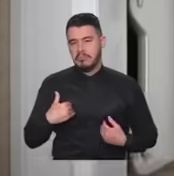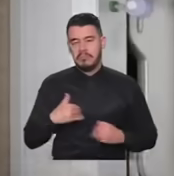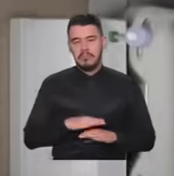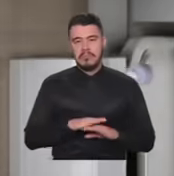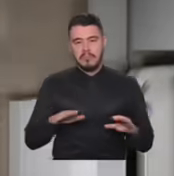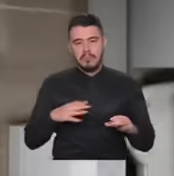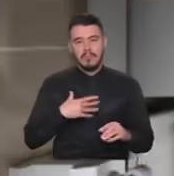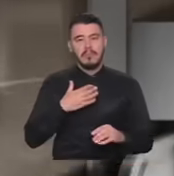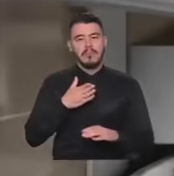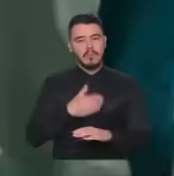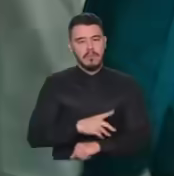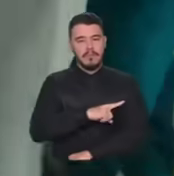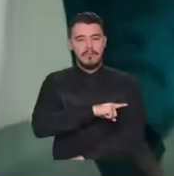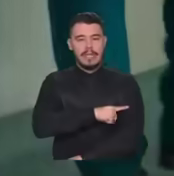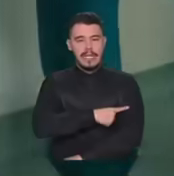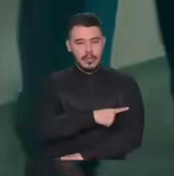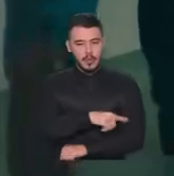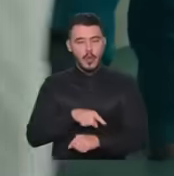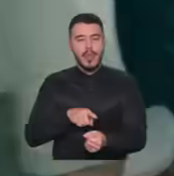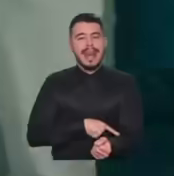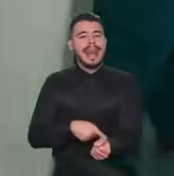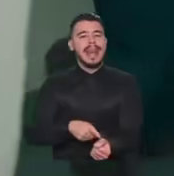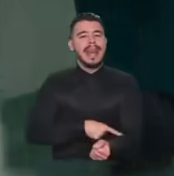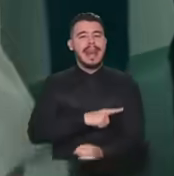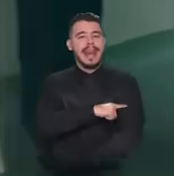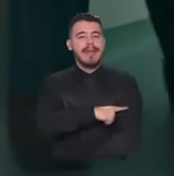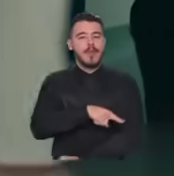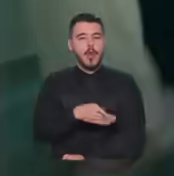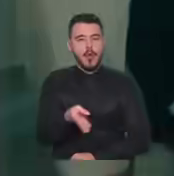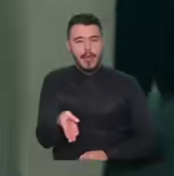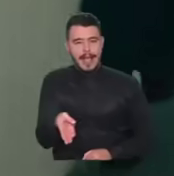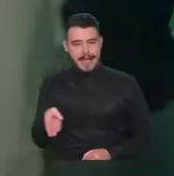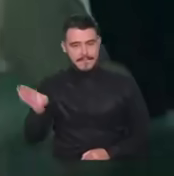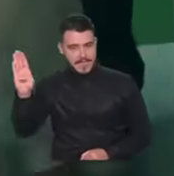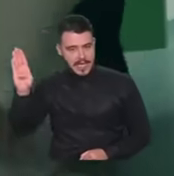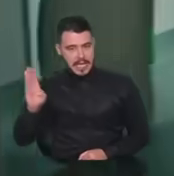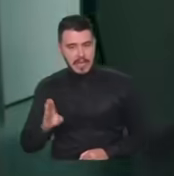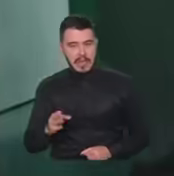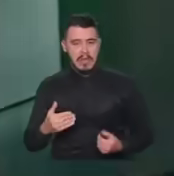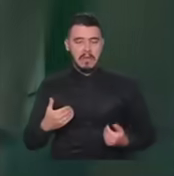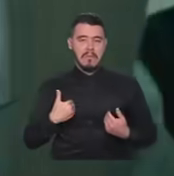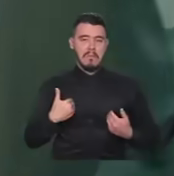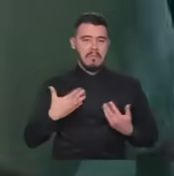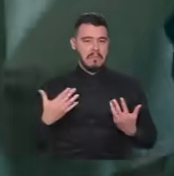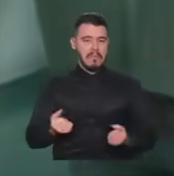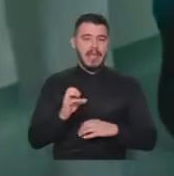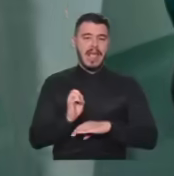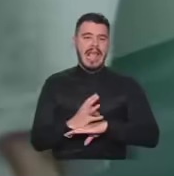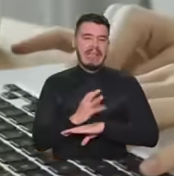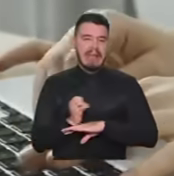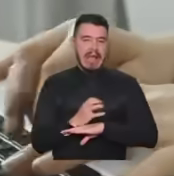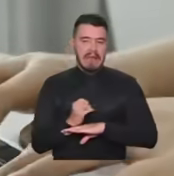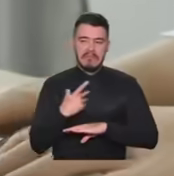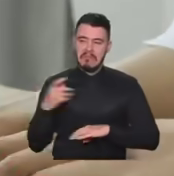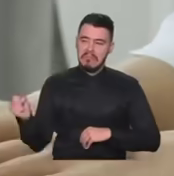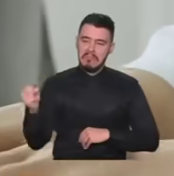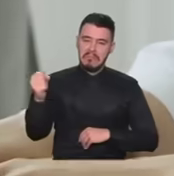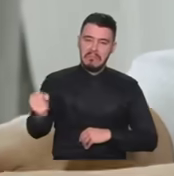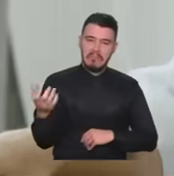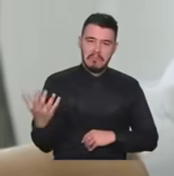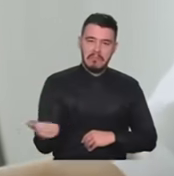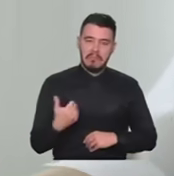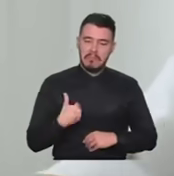παρέμεινα στο παθολογικό γιατρείο όπου είχαμε συνεχή ροή των περιστατικών και του ΕΚΑΒ. Όλο αυτό μπορώ να το βεβαιώσω ότι εγώ δεν έφυγα καθόλου. Στο